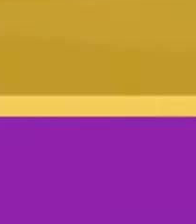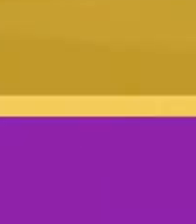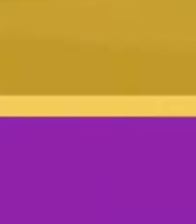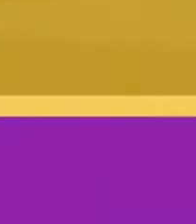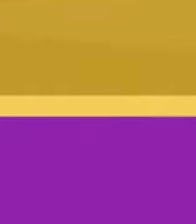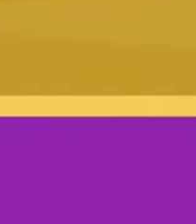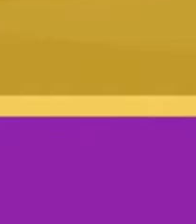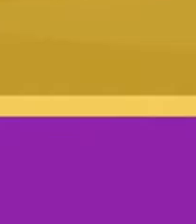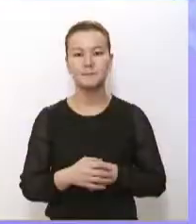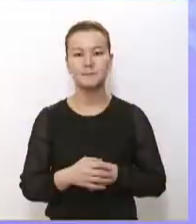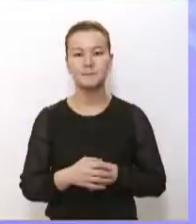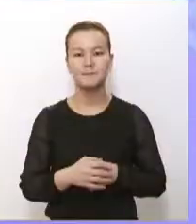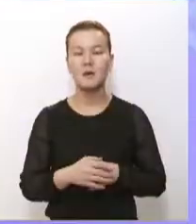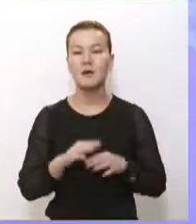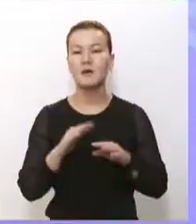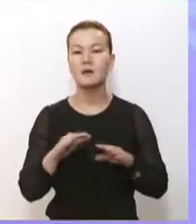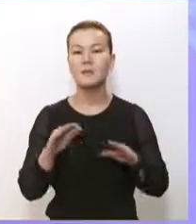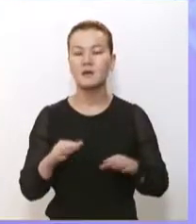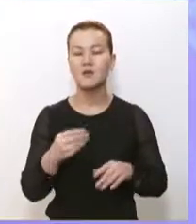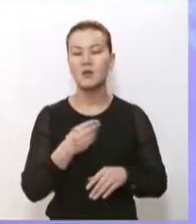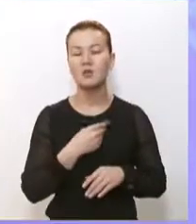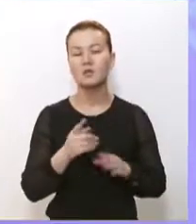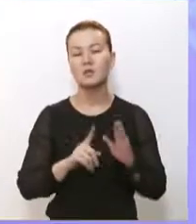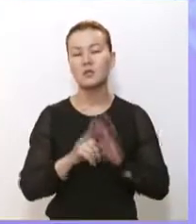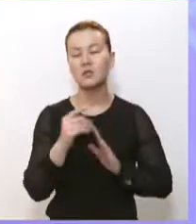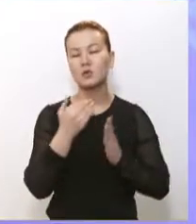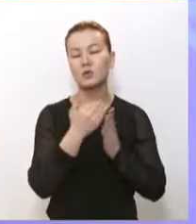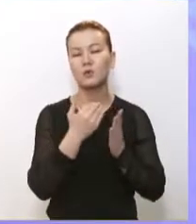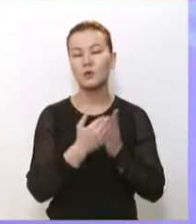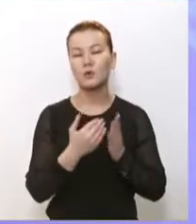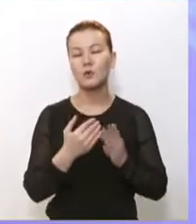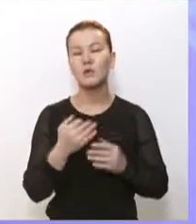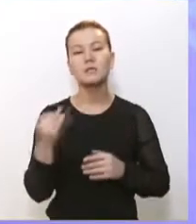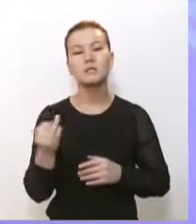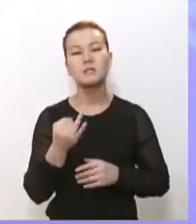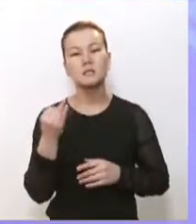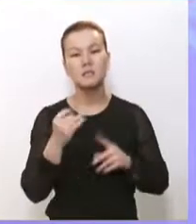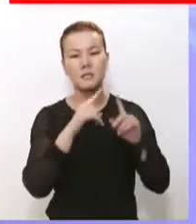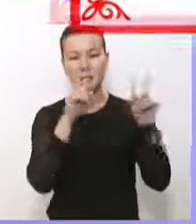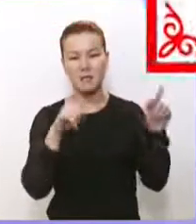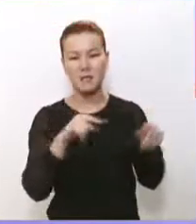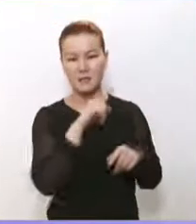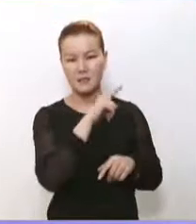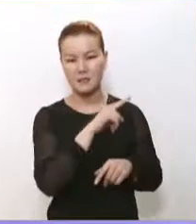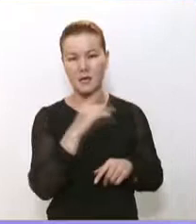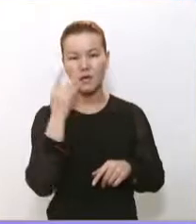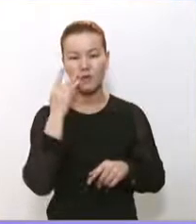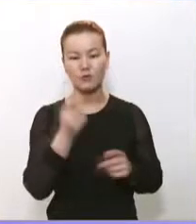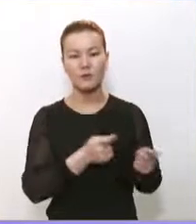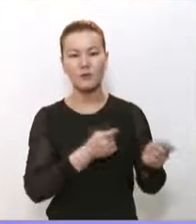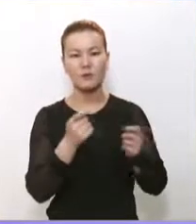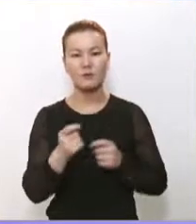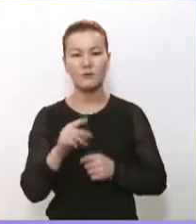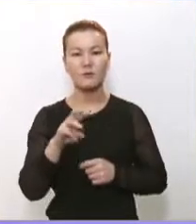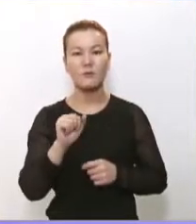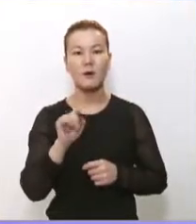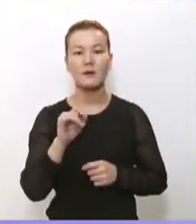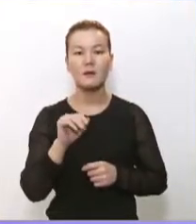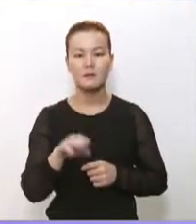Телеурок. Ребята, хочу начать урок с этой интересной картины, которую принес нам